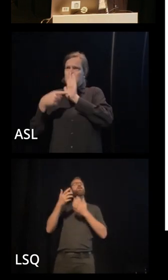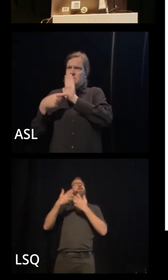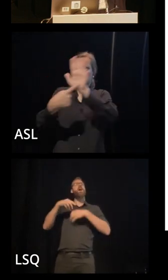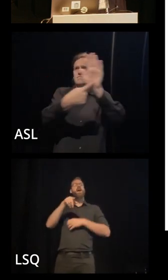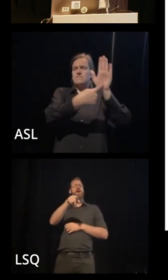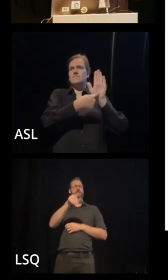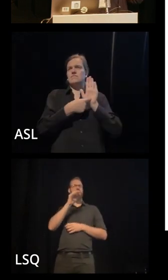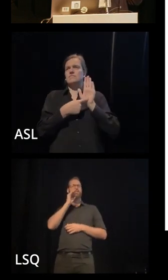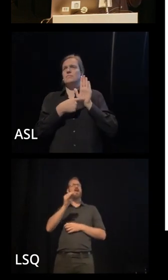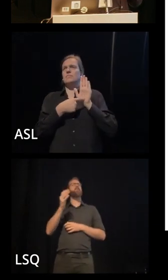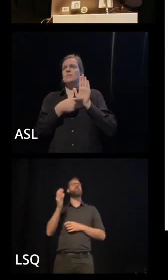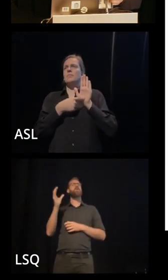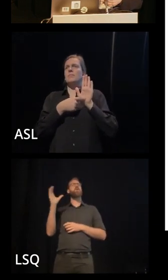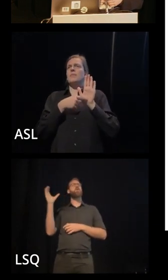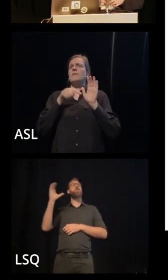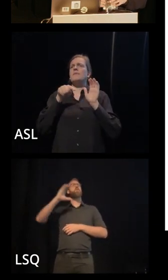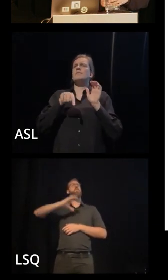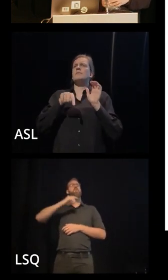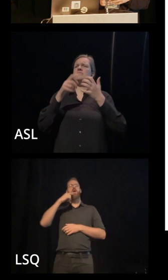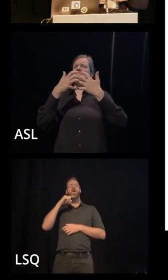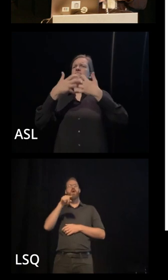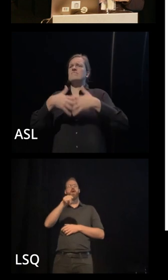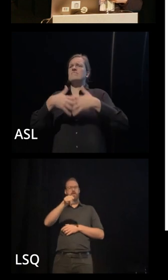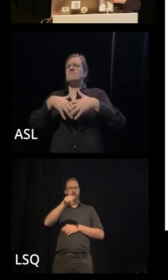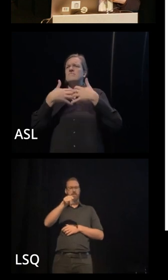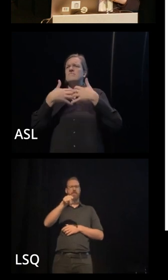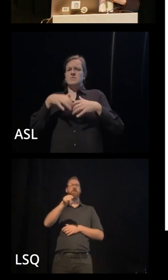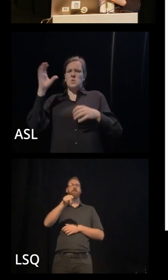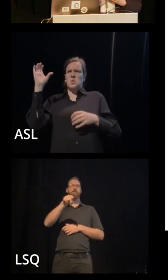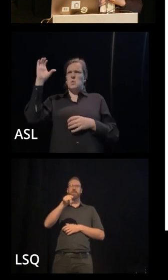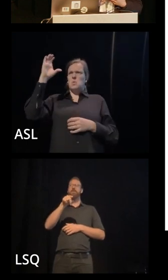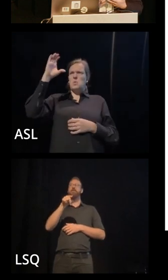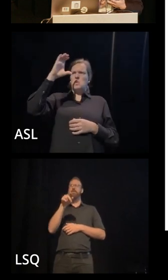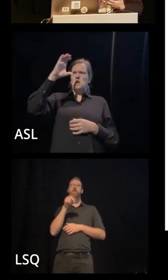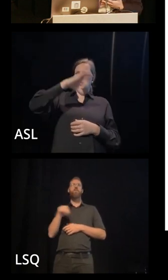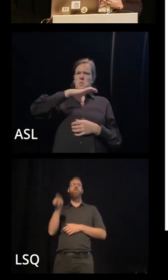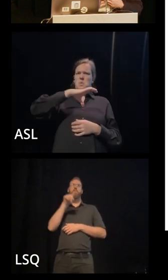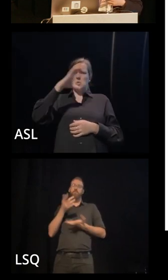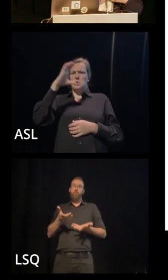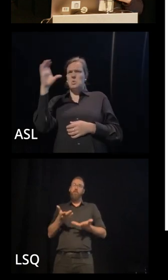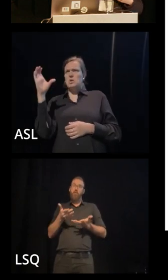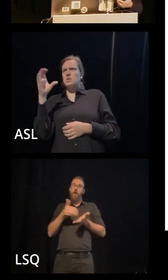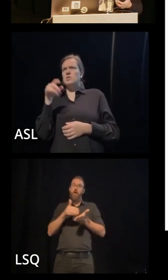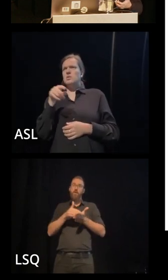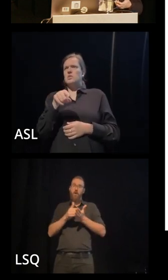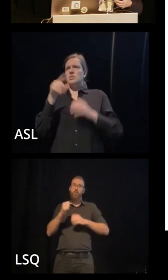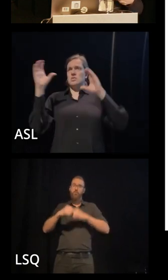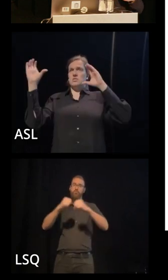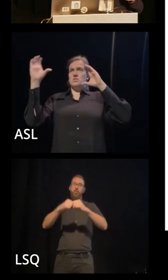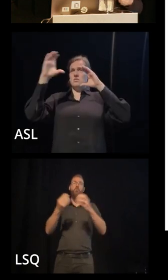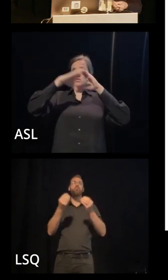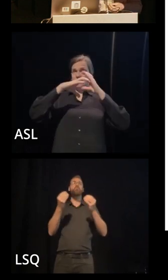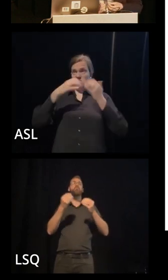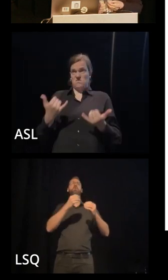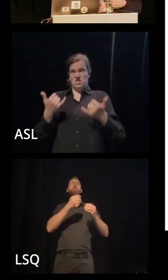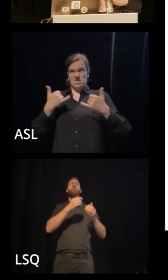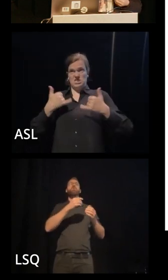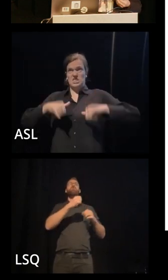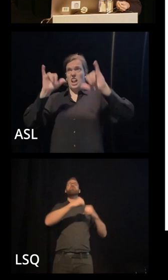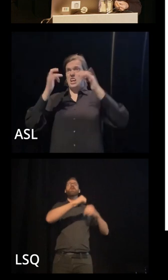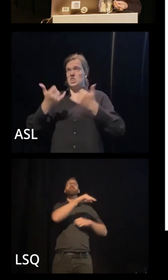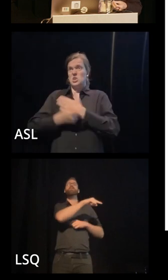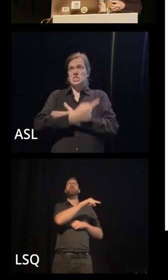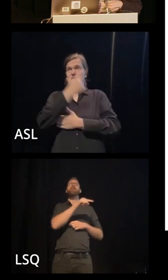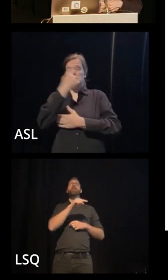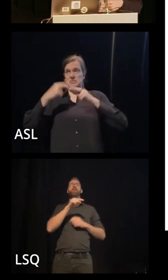c'est pas exactement la roue, là, c'est un peu plus complexe, en fait, mais c'est un appareil qui est actuellement en construction au chantier naval du Groupe Océan